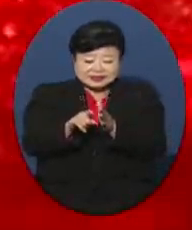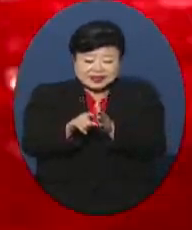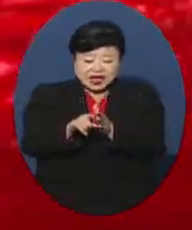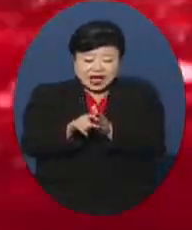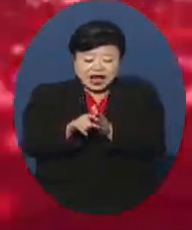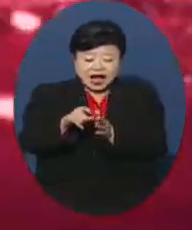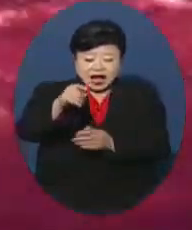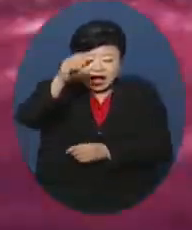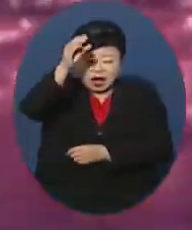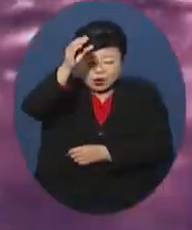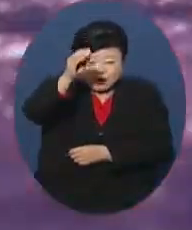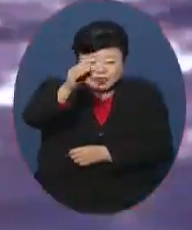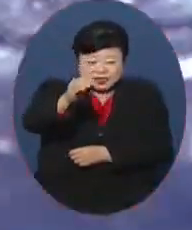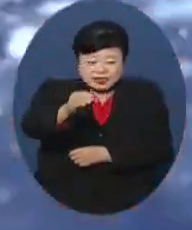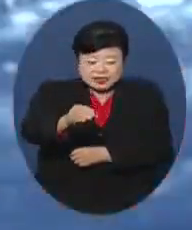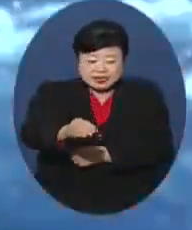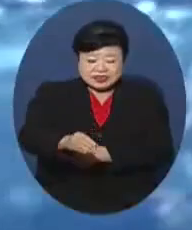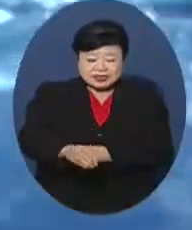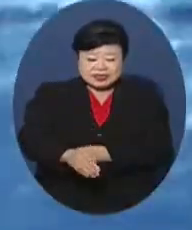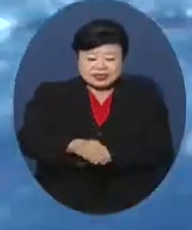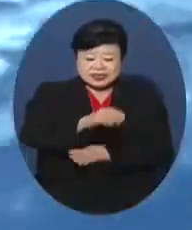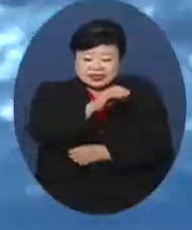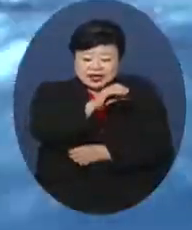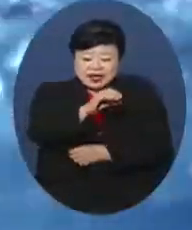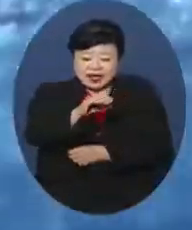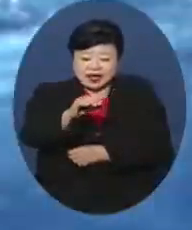이는 날